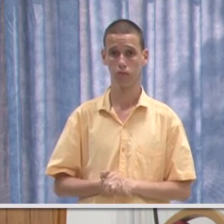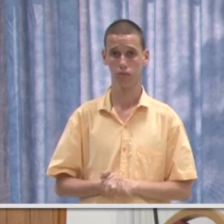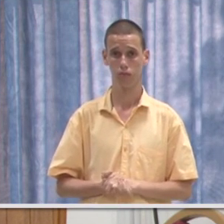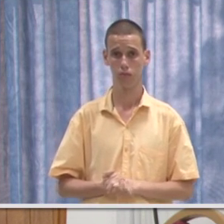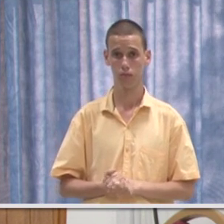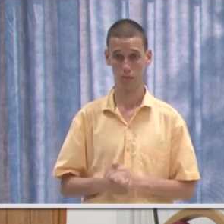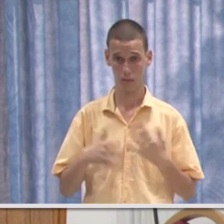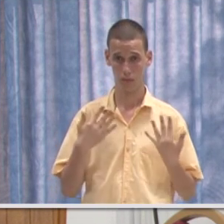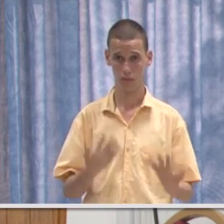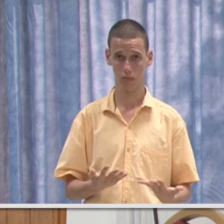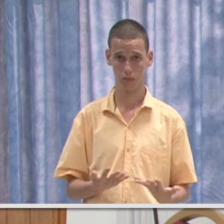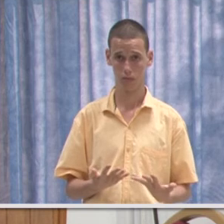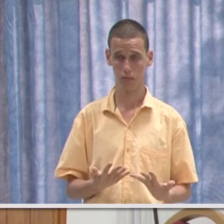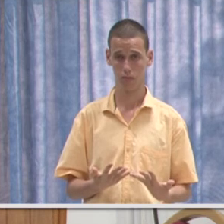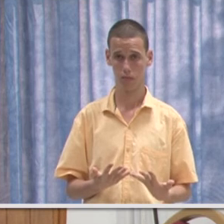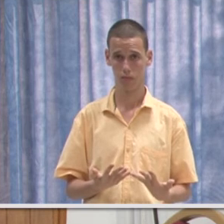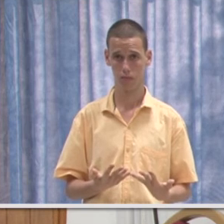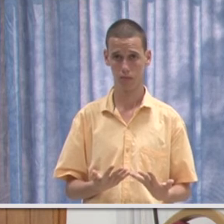récemment, nous voyons qui